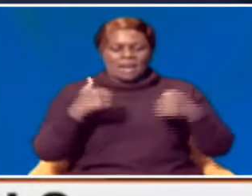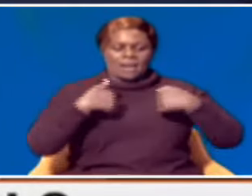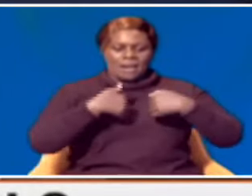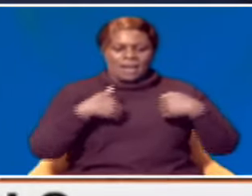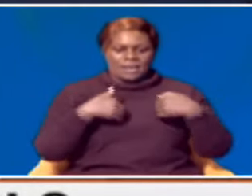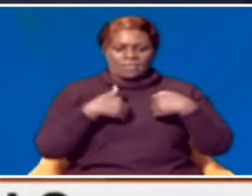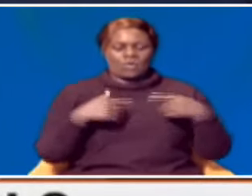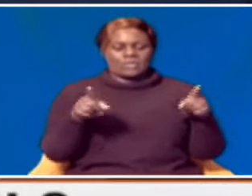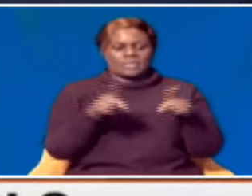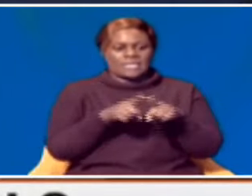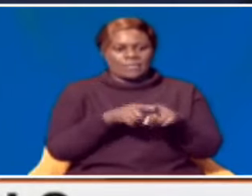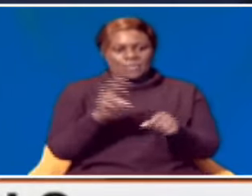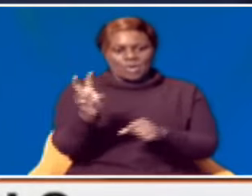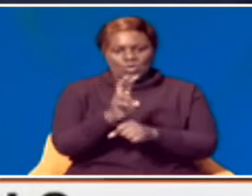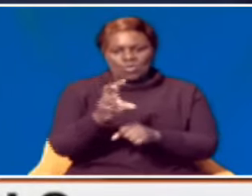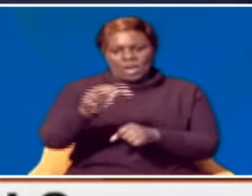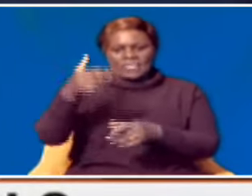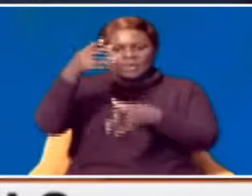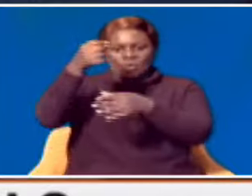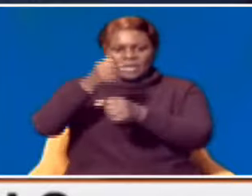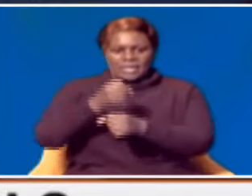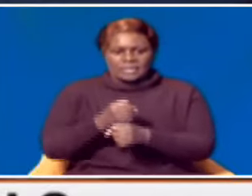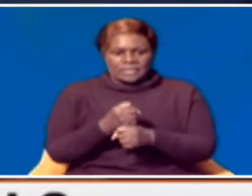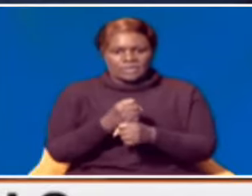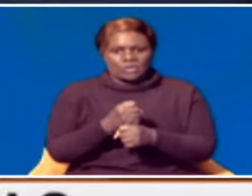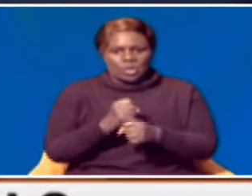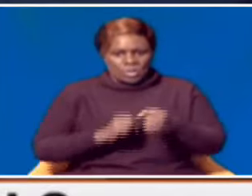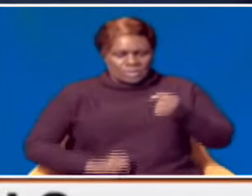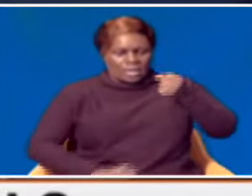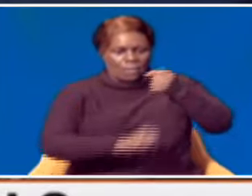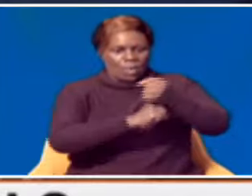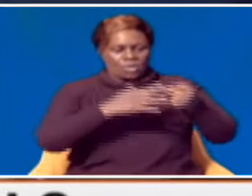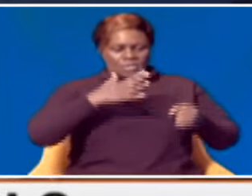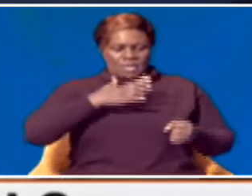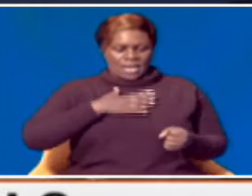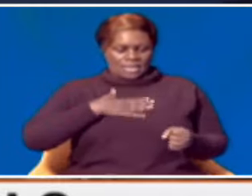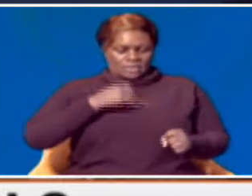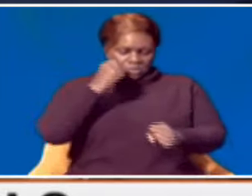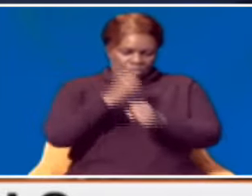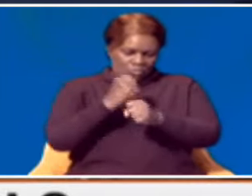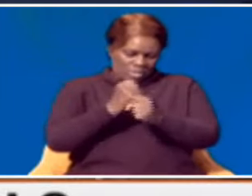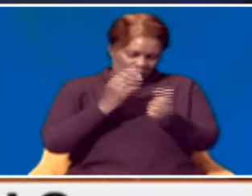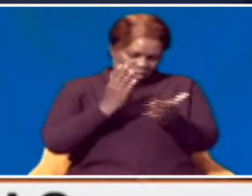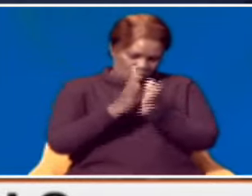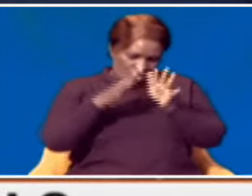Na imani tutatafuta mashirika mengine pia waweze kutupiga jeki ili kuhakikisha kwamba